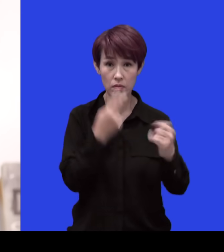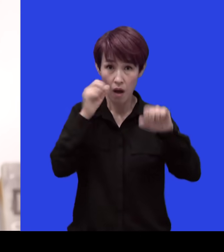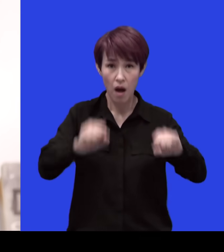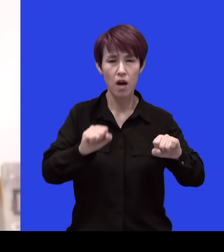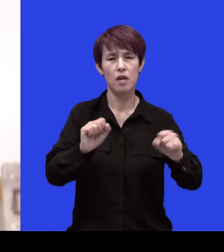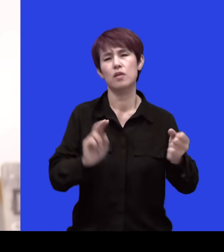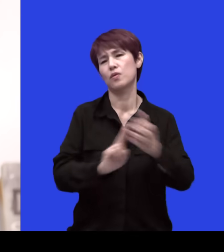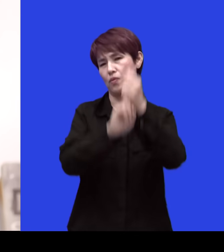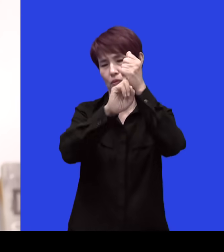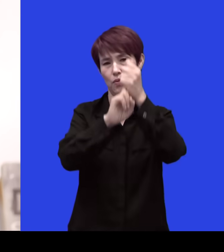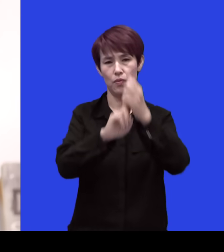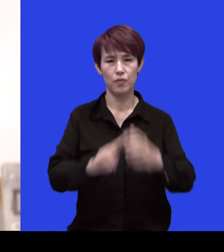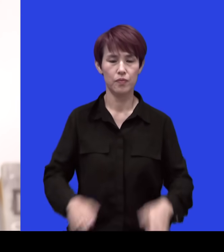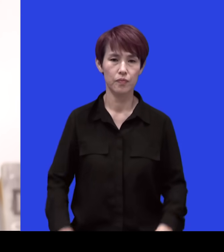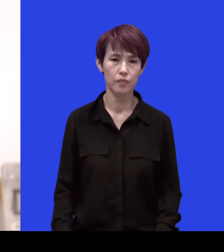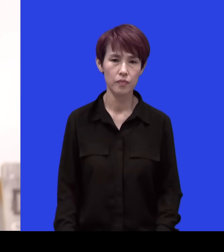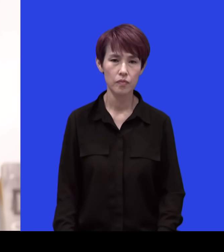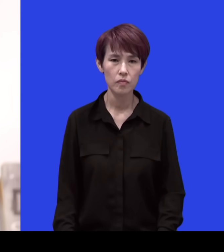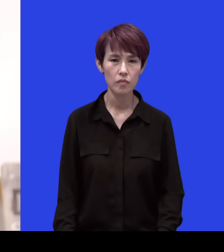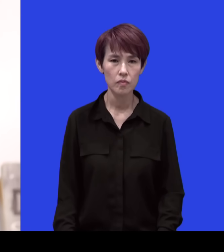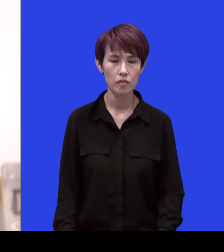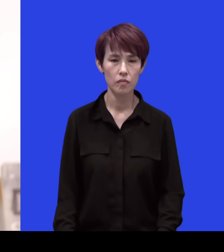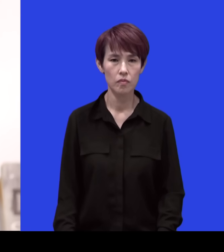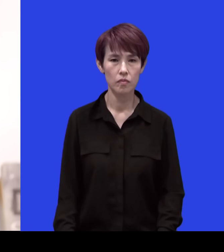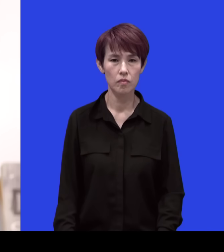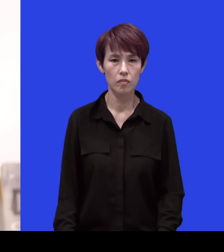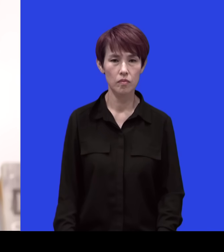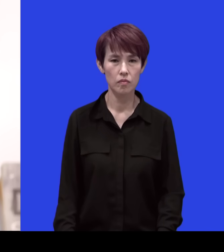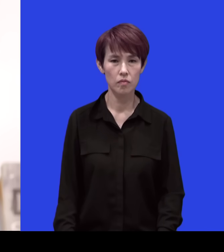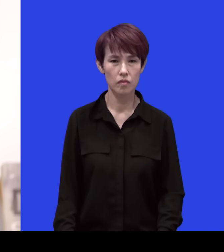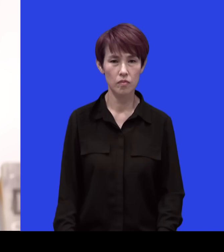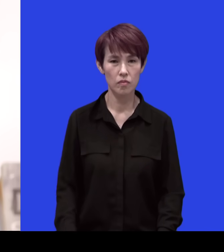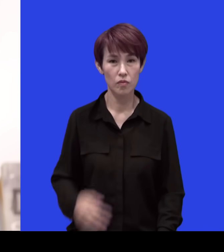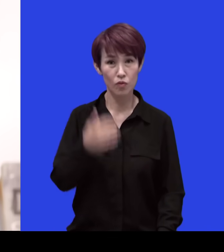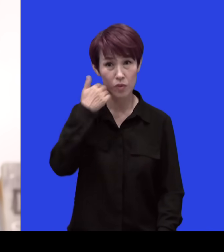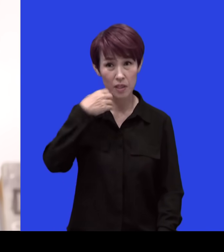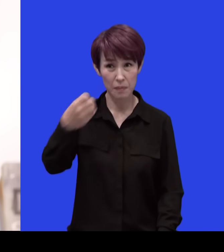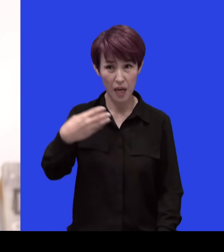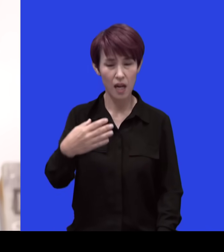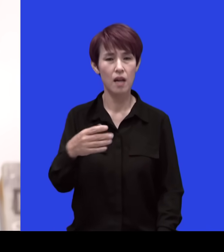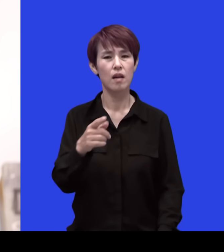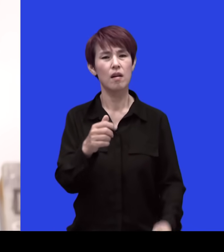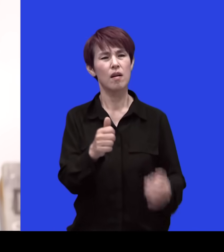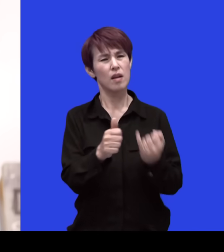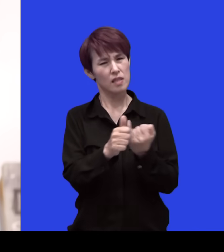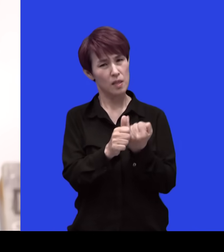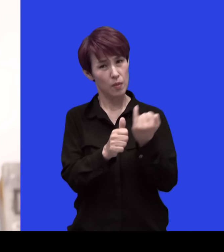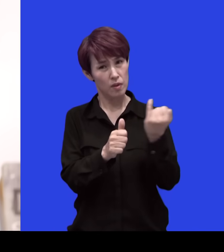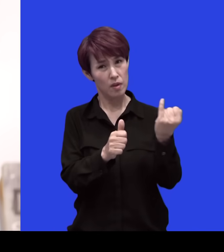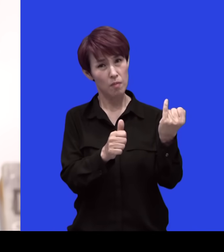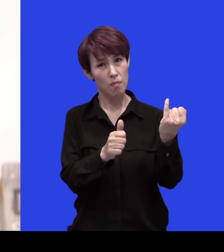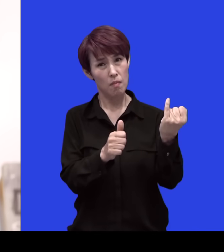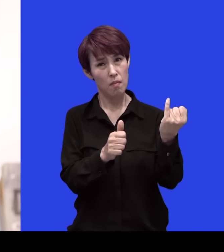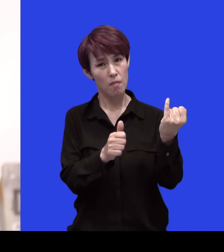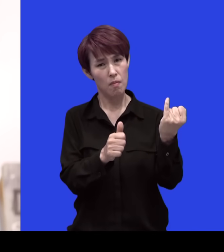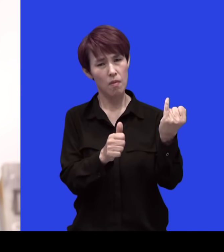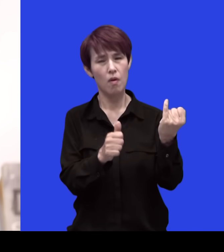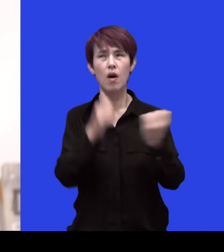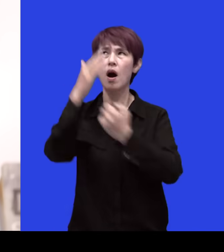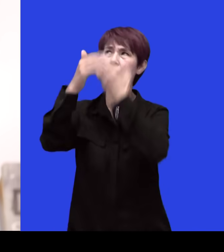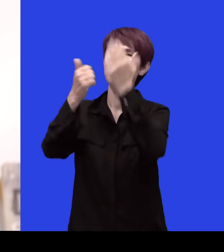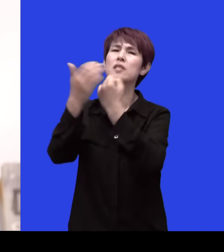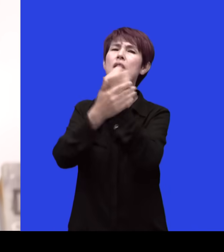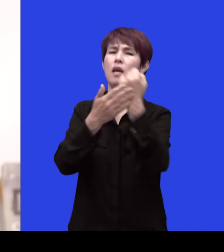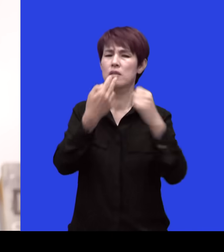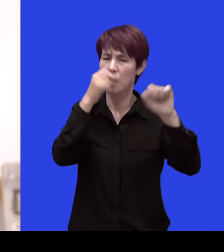예. 그러니까 어떤 할머니가 이웃집 할머니가 아유 사모님은 참 하나님 은혜로